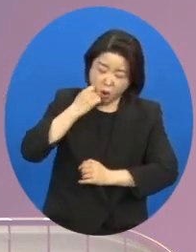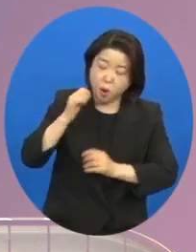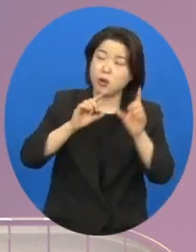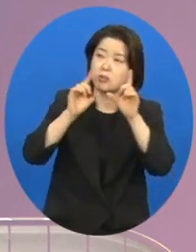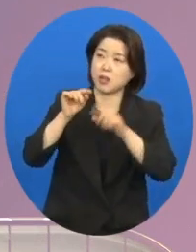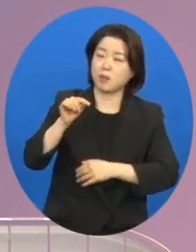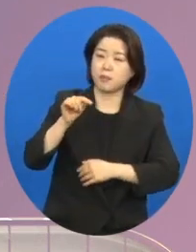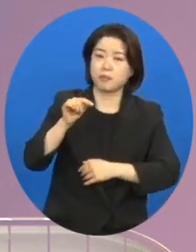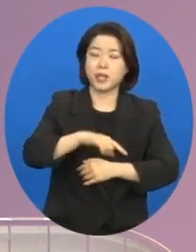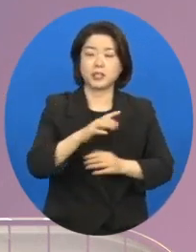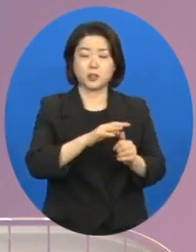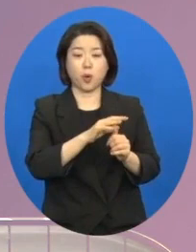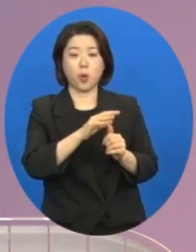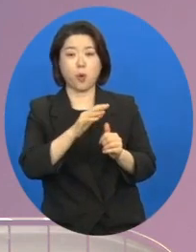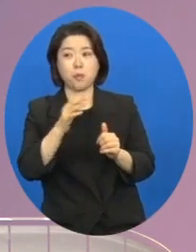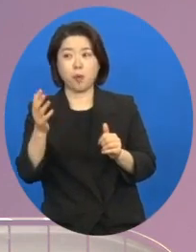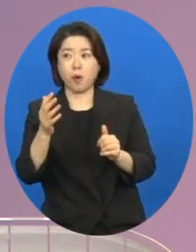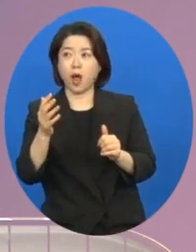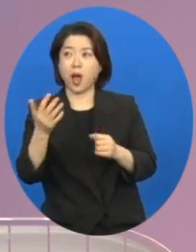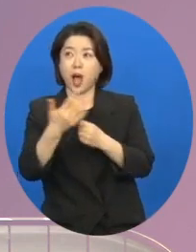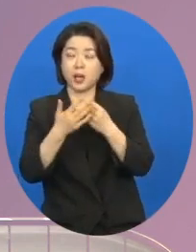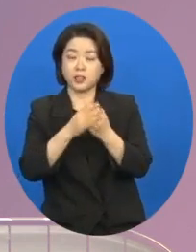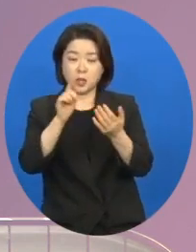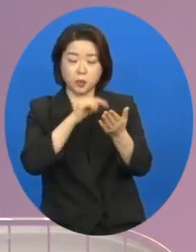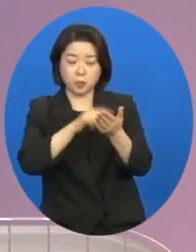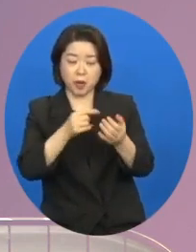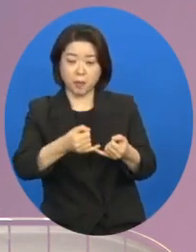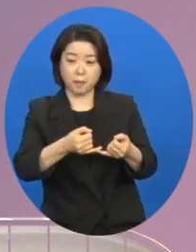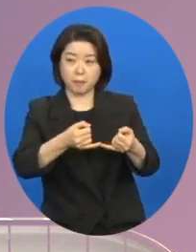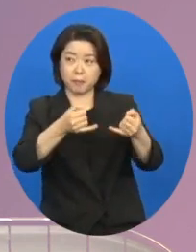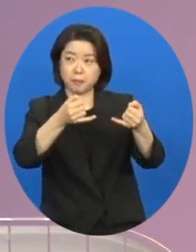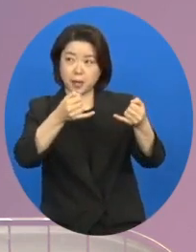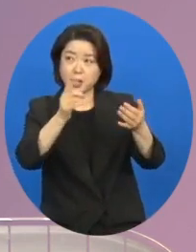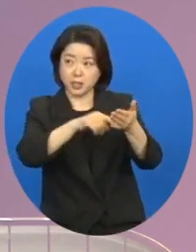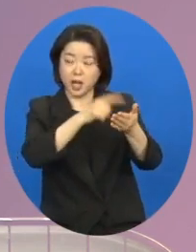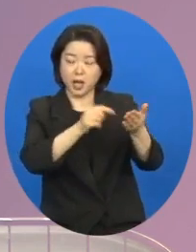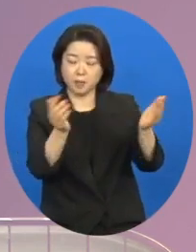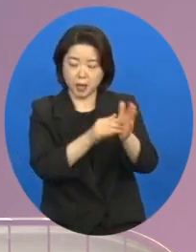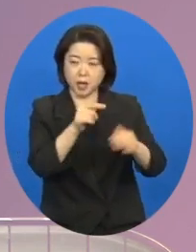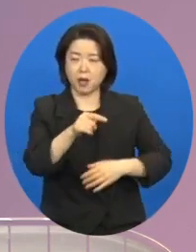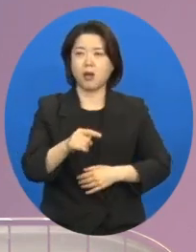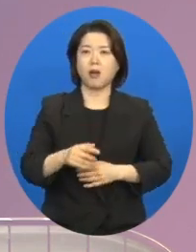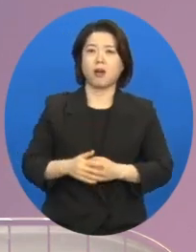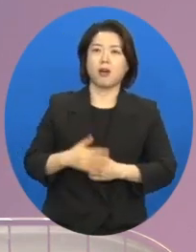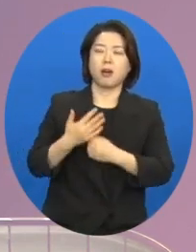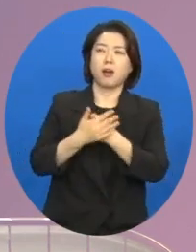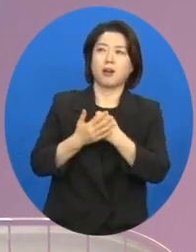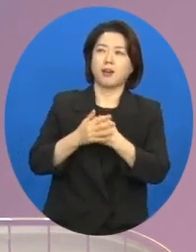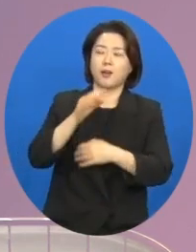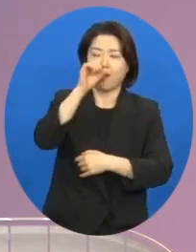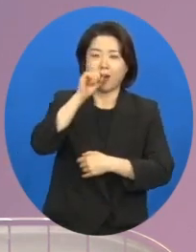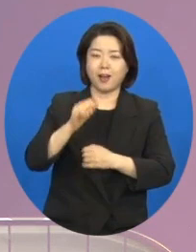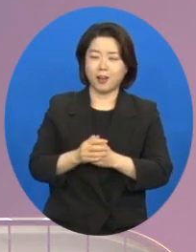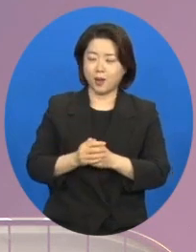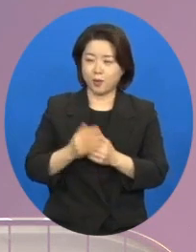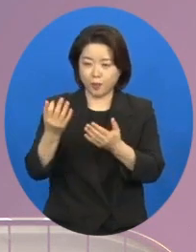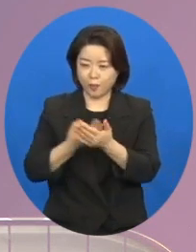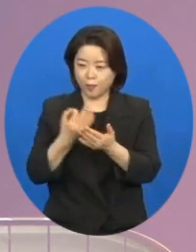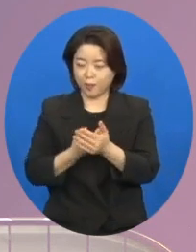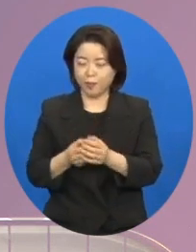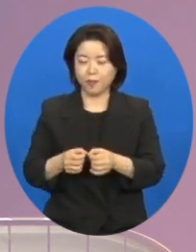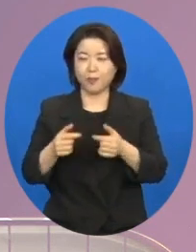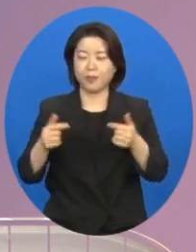거예요. 자, 그러면 귀한 거죠. 너무 감사하잖아요. 그런데 어느 날 자기가 깨닫게 된 거예요.